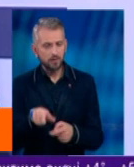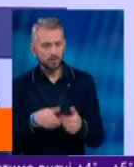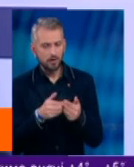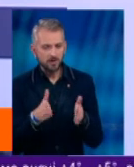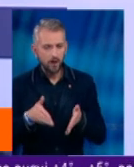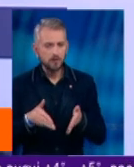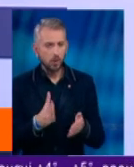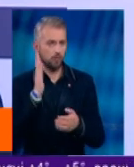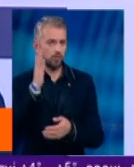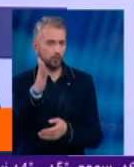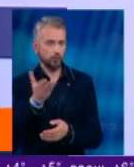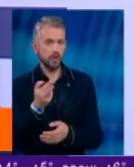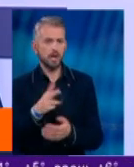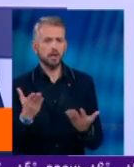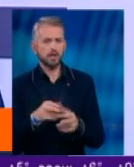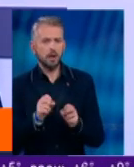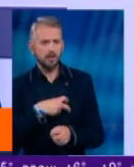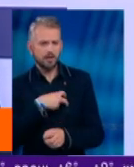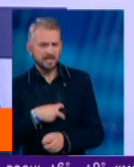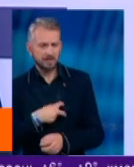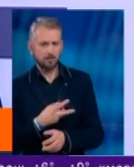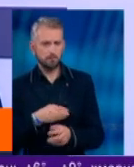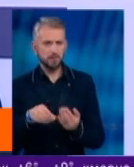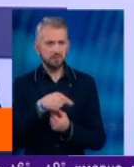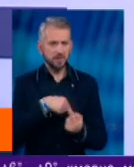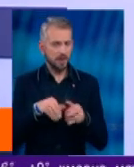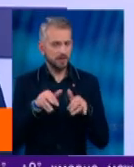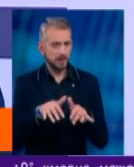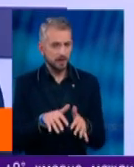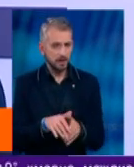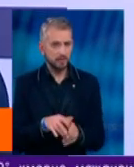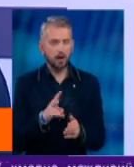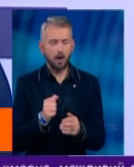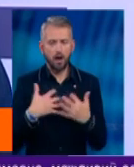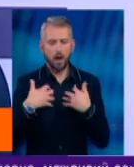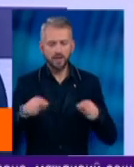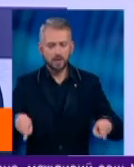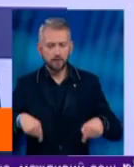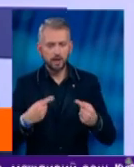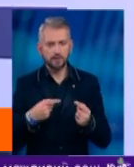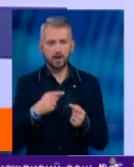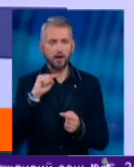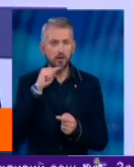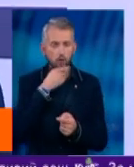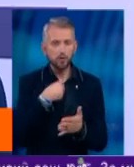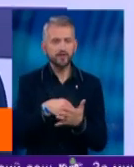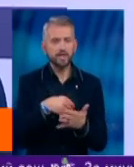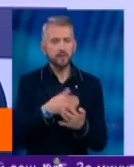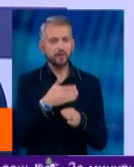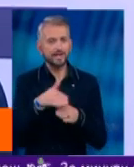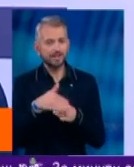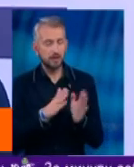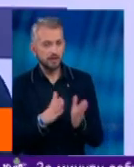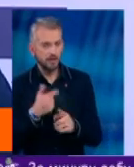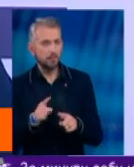дорогу в будущее, то есть для каких-то рисков, для предпринимательской деятельности. Вот, но оздоровление экономики, финансово-кредитной системы – это как бы комплекс. То есть